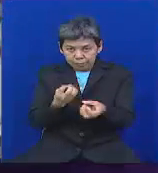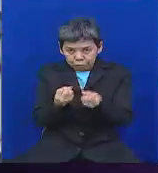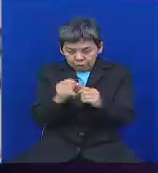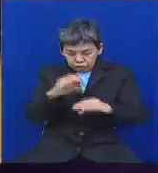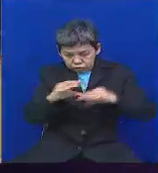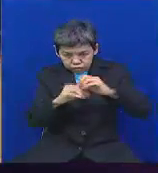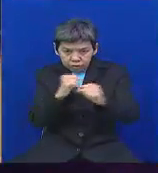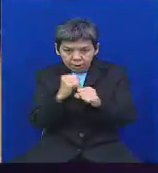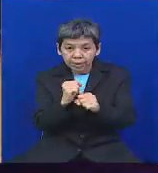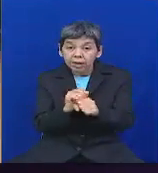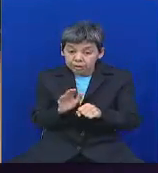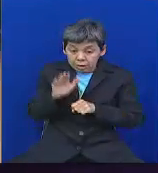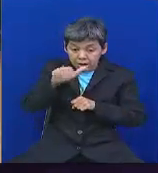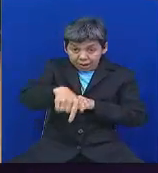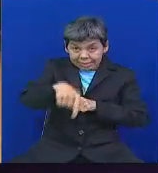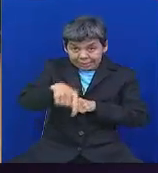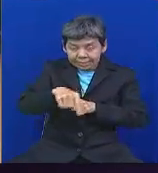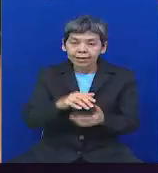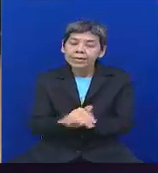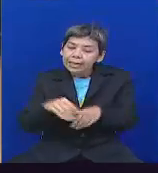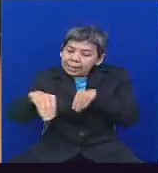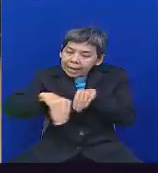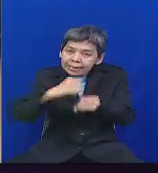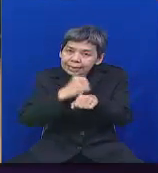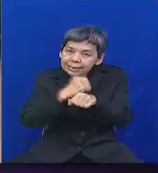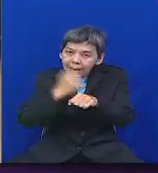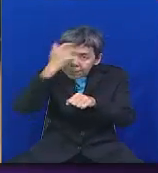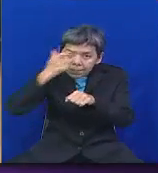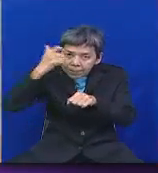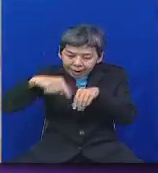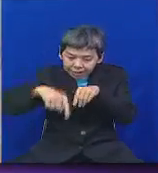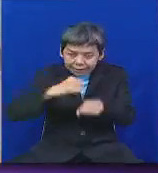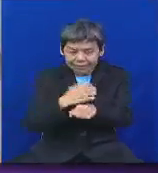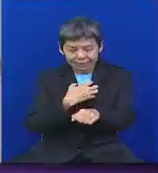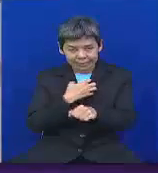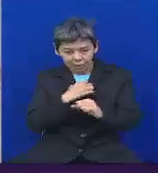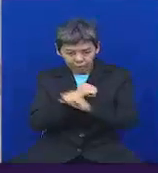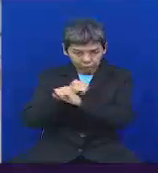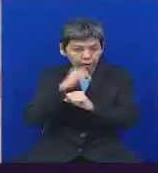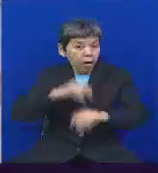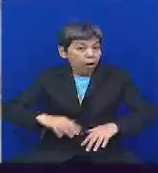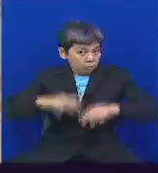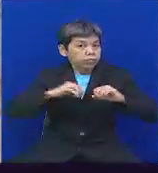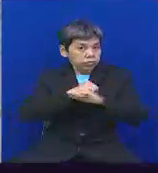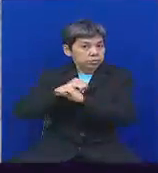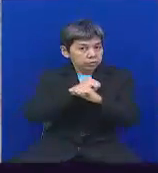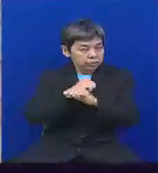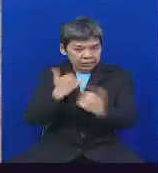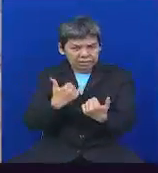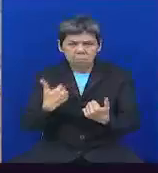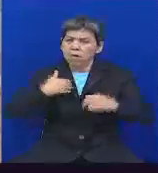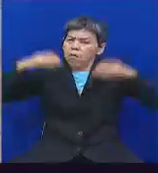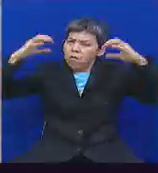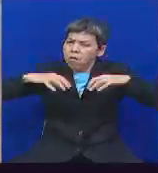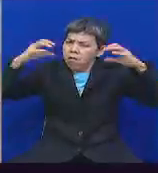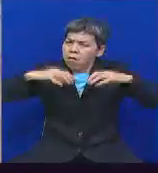ในจุดใต้สะพานพรมแดนแม่สายท่าขี้เหล็กรวมถึงจุดสำคัญค่ะเพื่อที่จะเตรียมรับสถานการณ์น้ำท่วมหลังจากที่มีฝนต